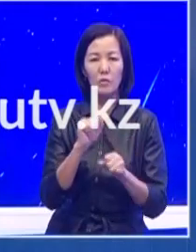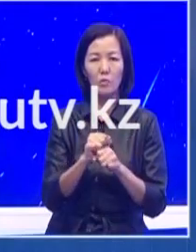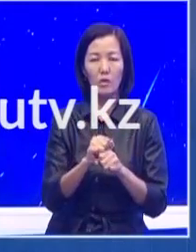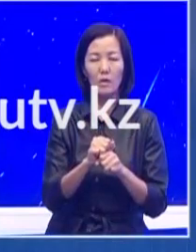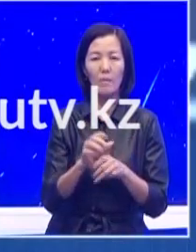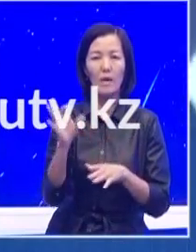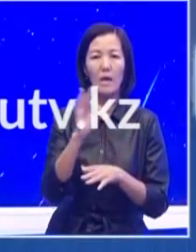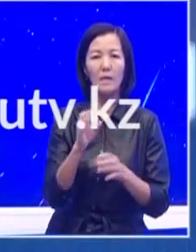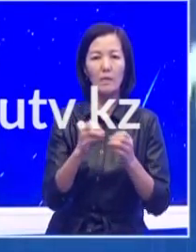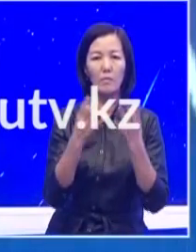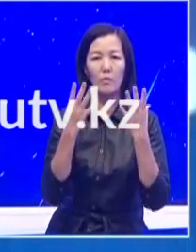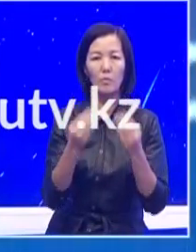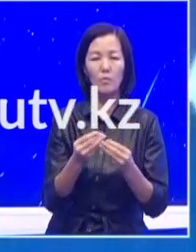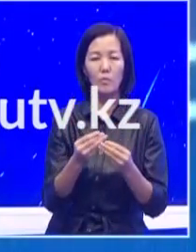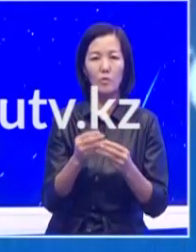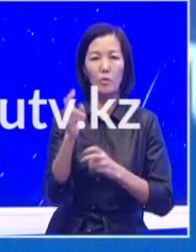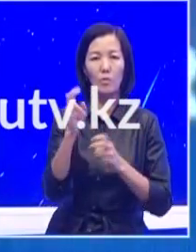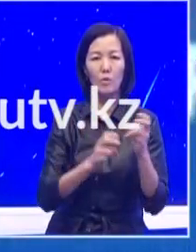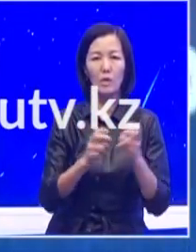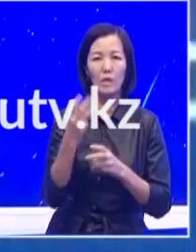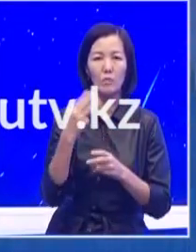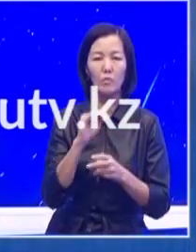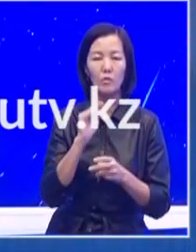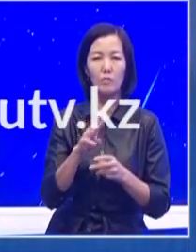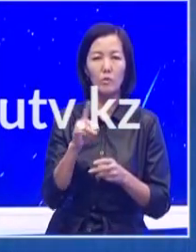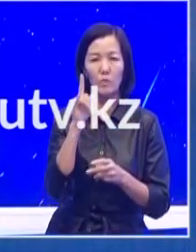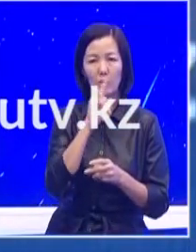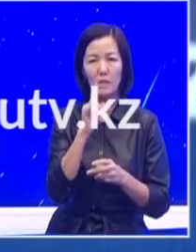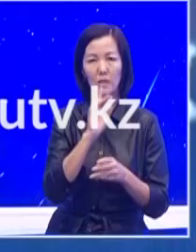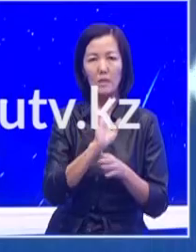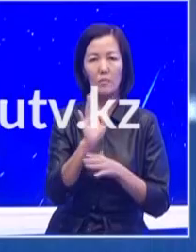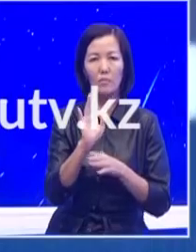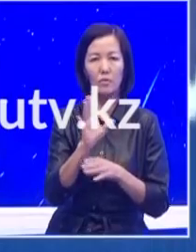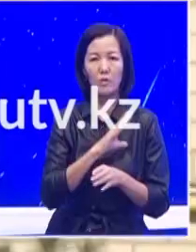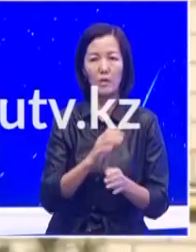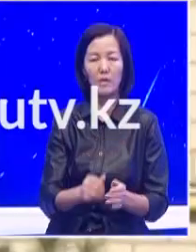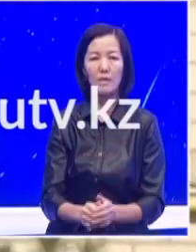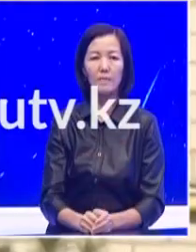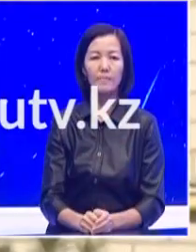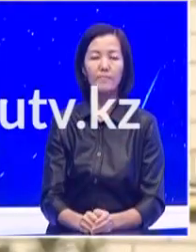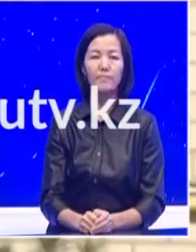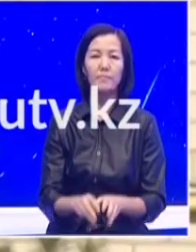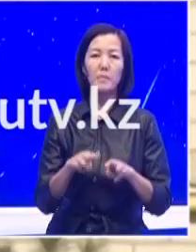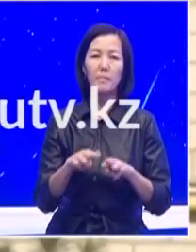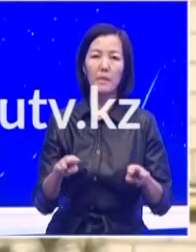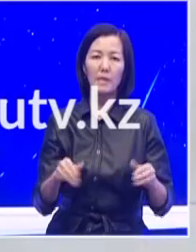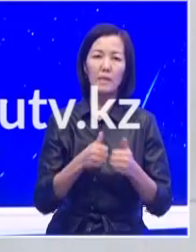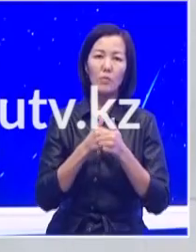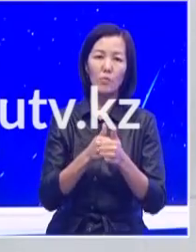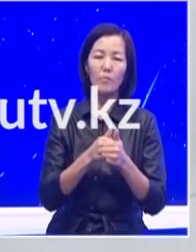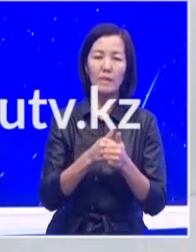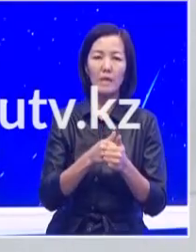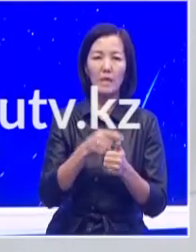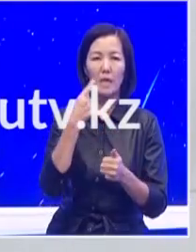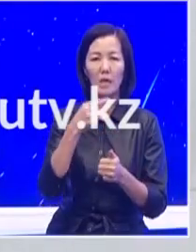қазанның алғашқы 10 күнде аталған өнеркәсіп 30 мың тонна дизель отынын өндірді. Министрдің орынбасарының мәліметінше,